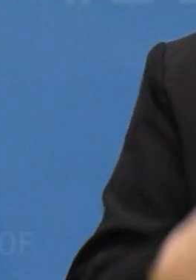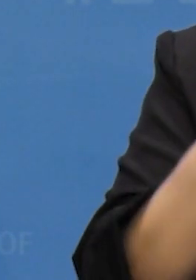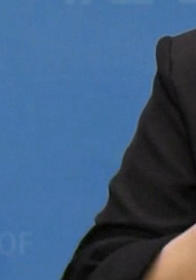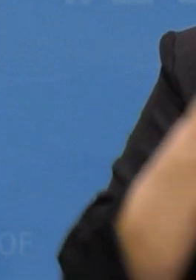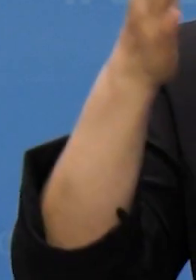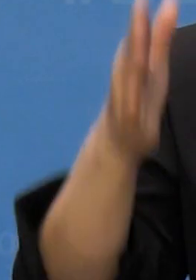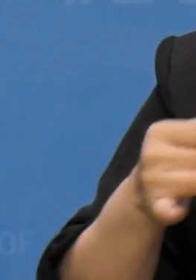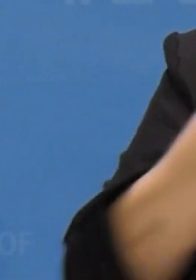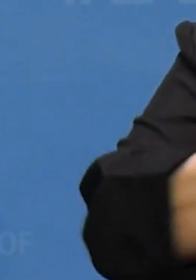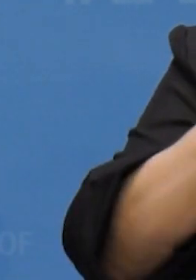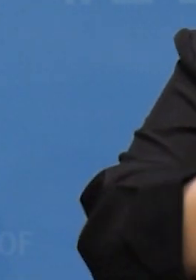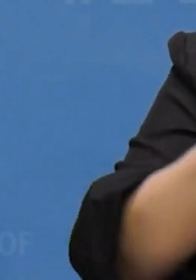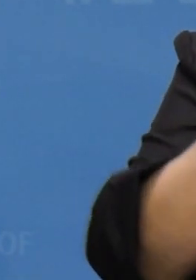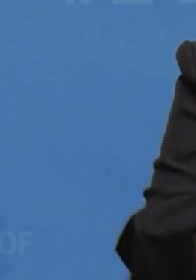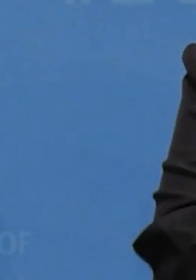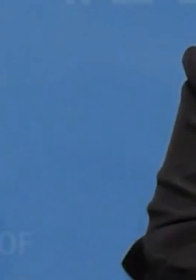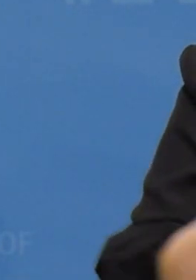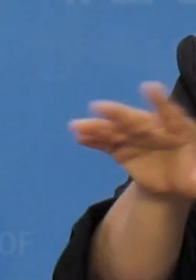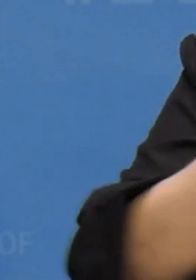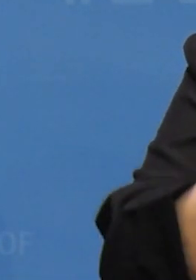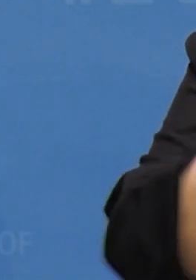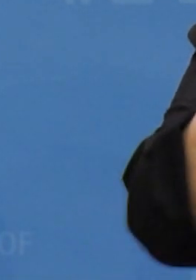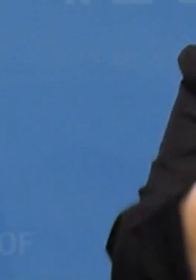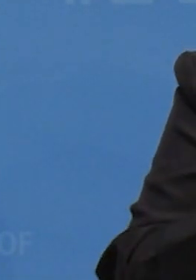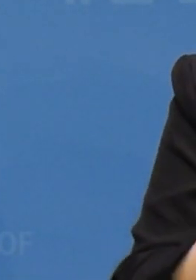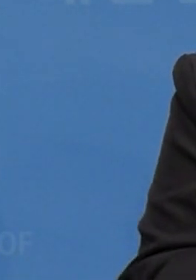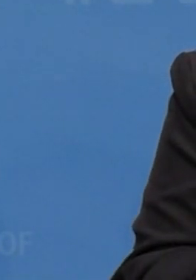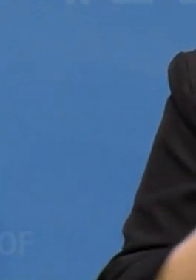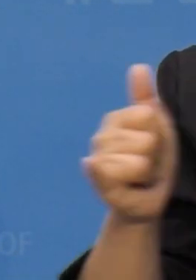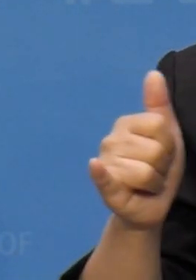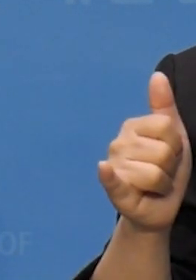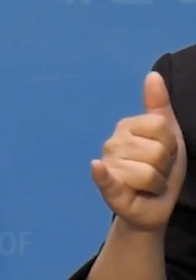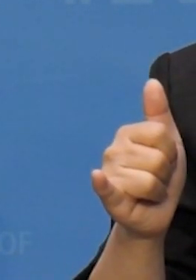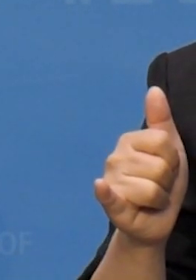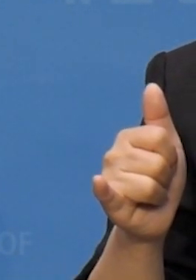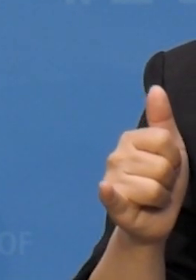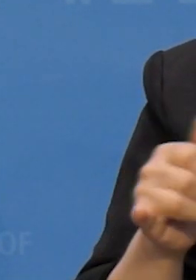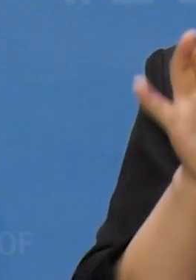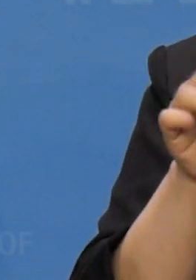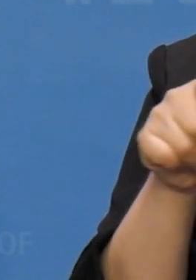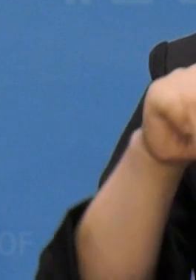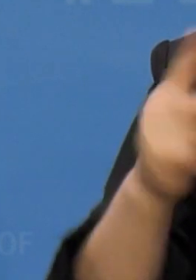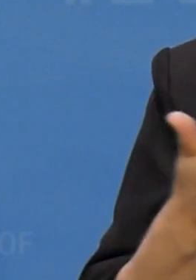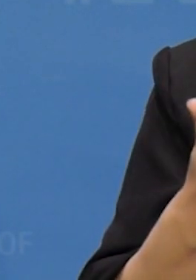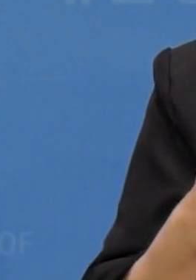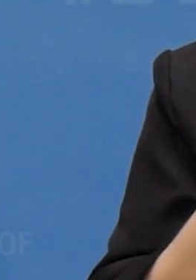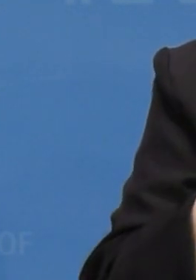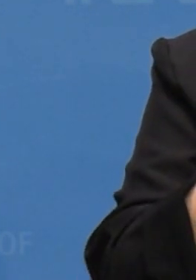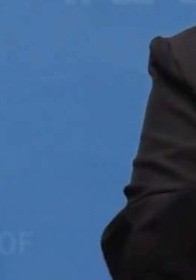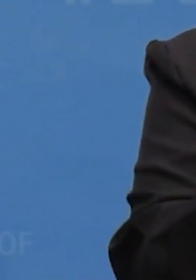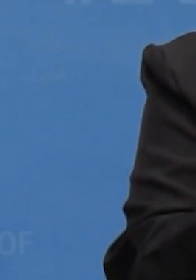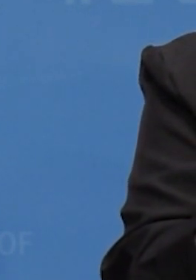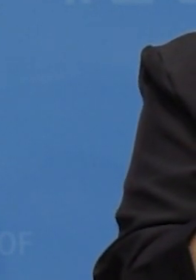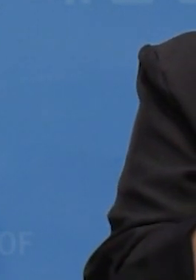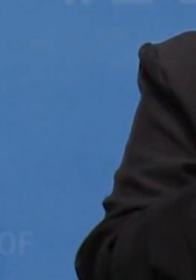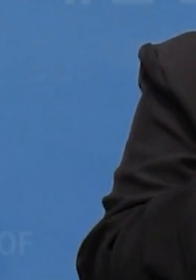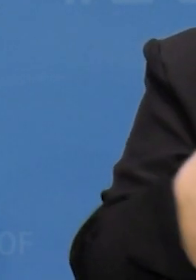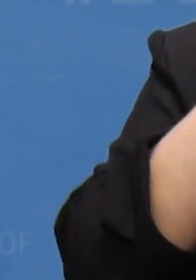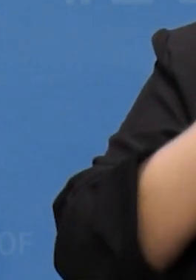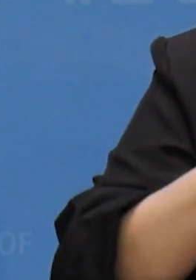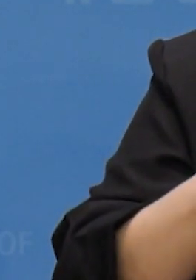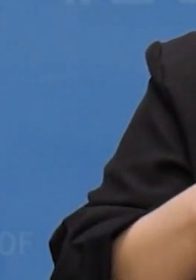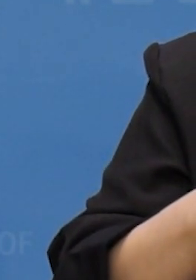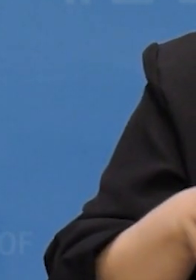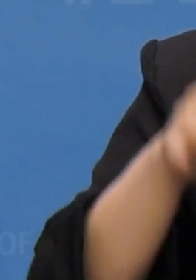기재부에 몸을 담았고 기재부 총리까지 했던 분이 김어준 뺨치는 수준으로 우기기와